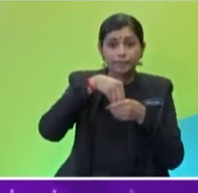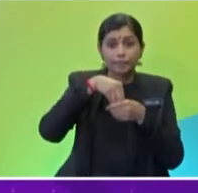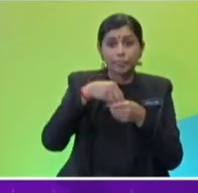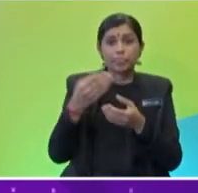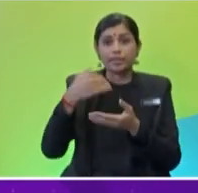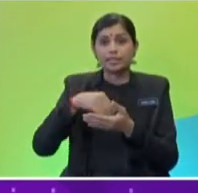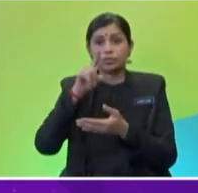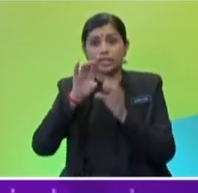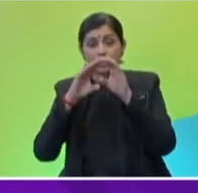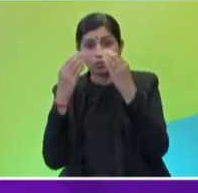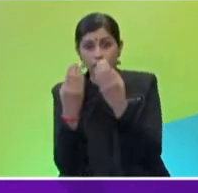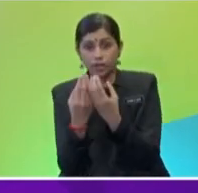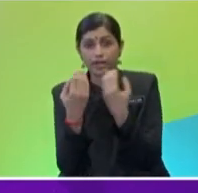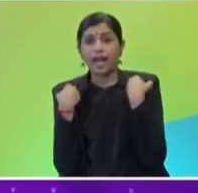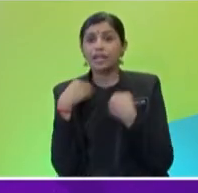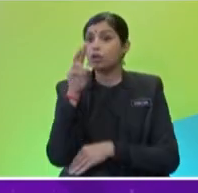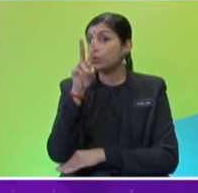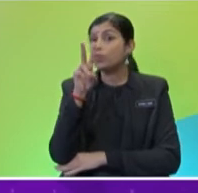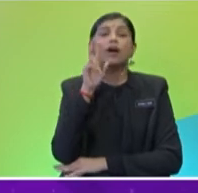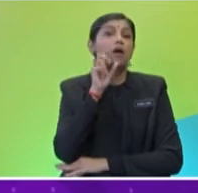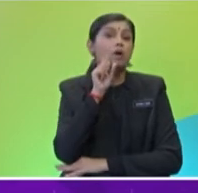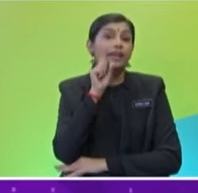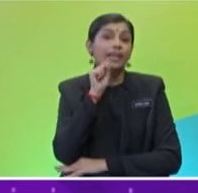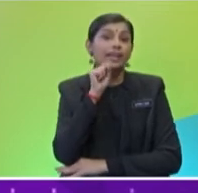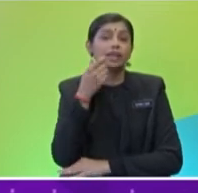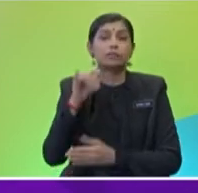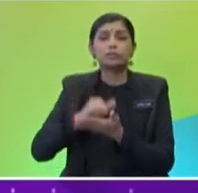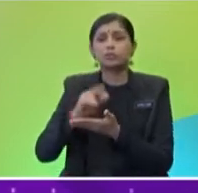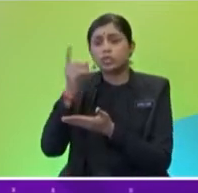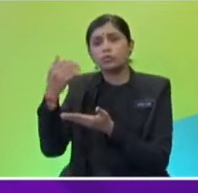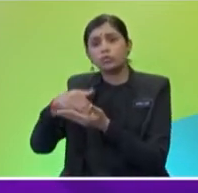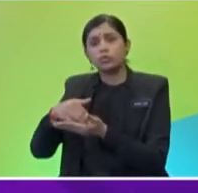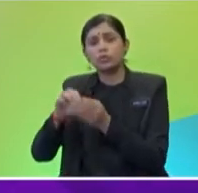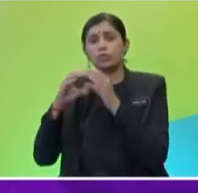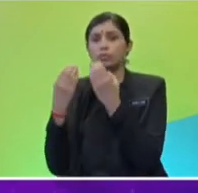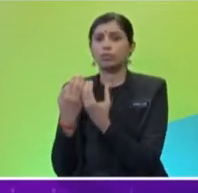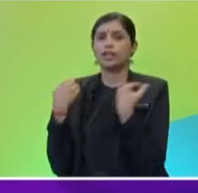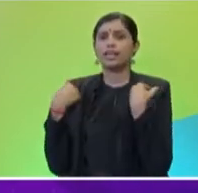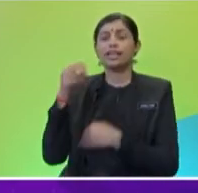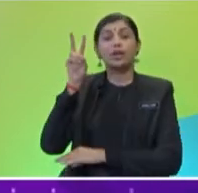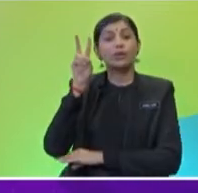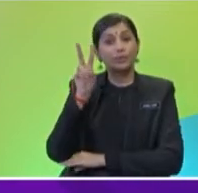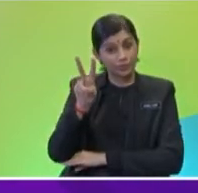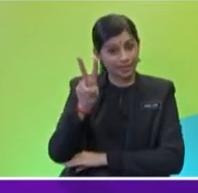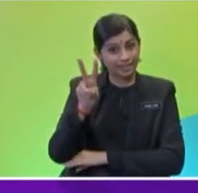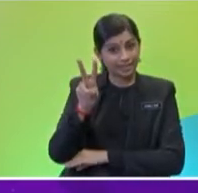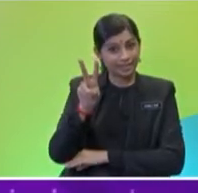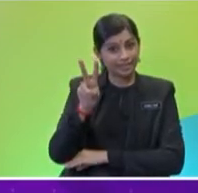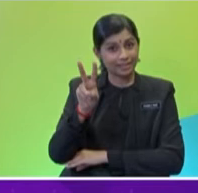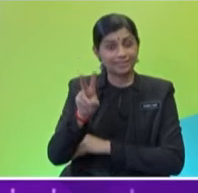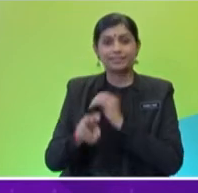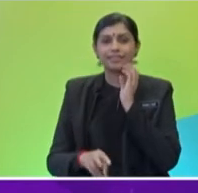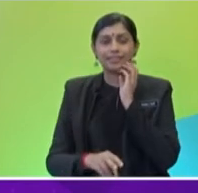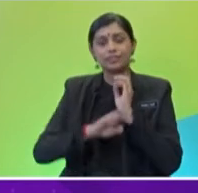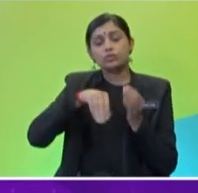Satu lagi kumpulan juga ada dua. Dan seterusnya satu lagi kumpulan ada dua. Jadi